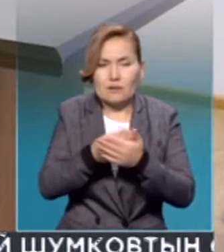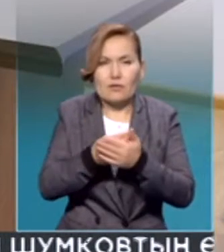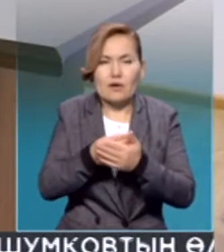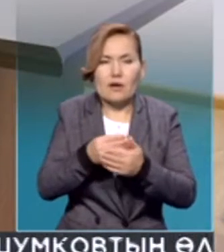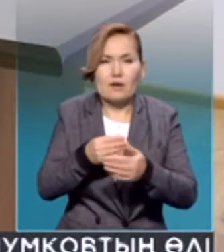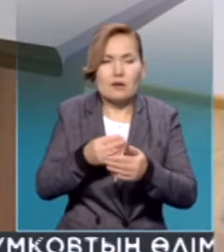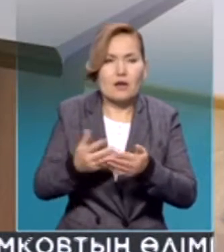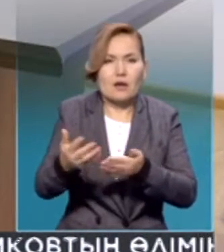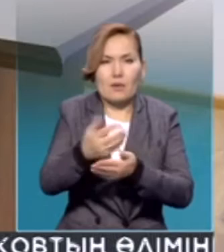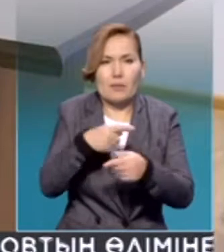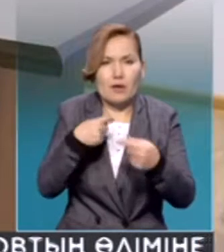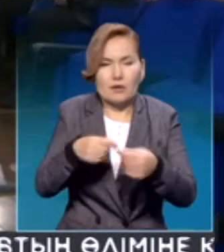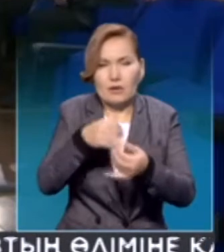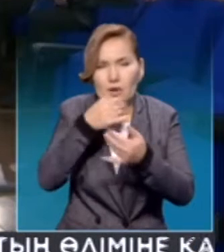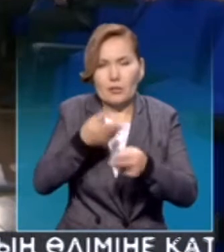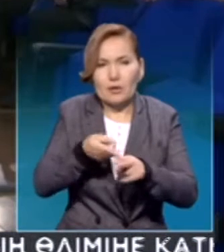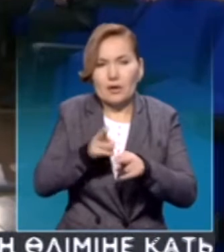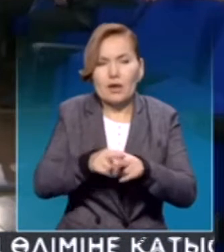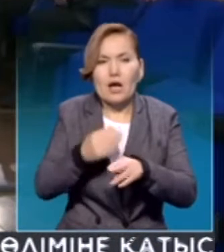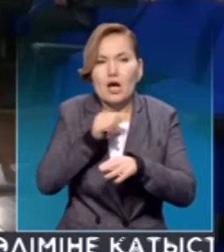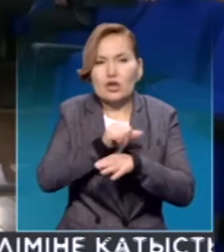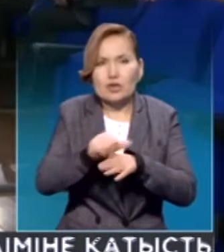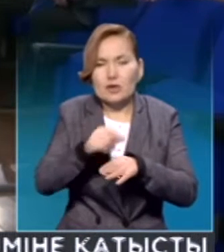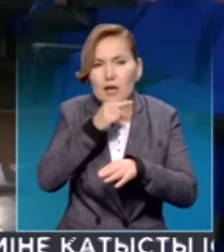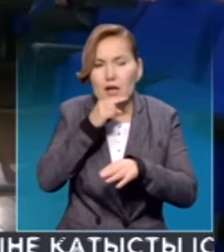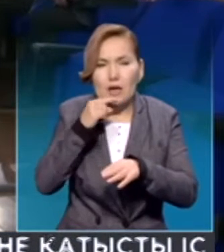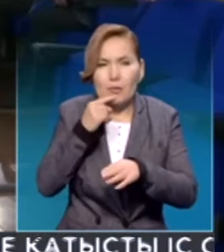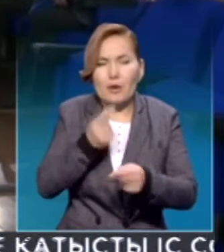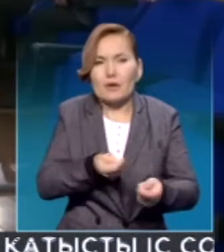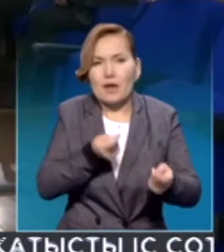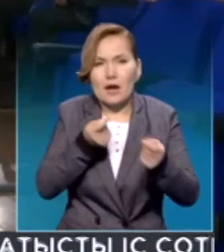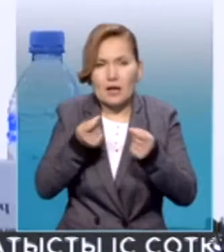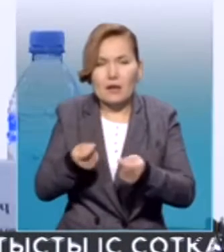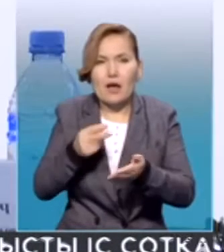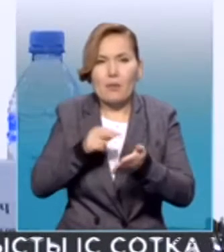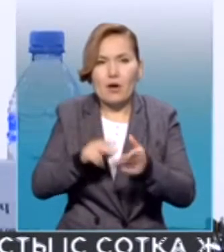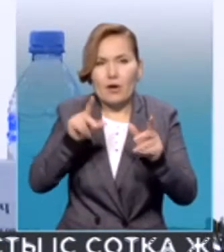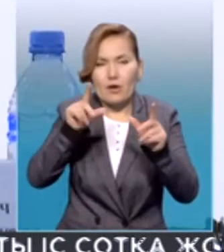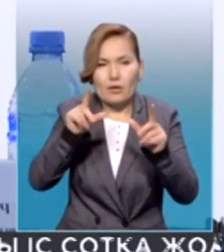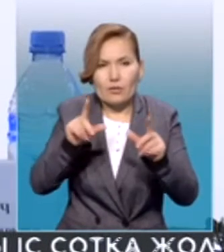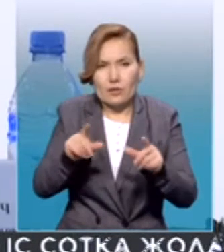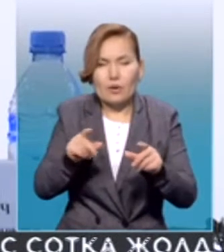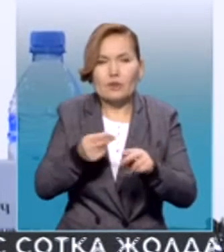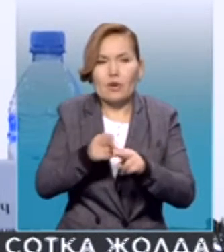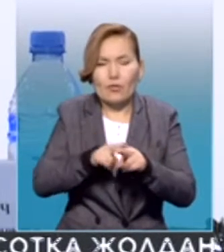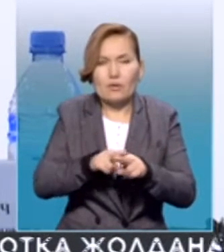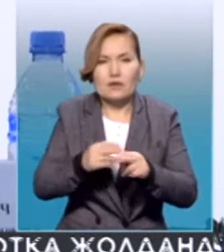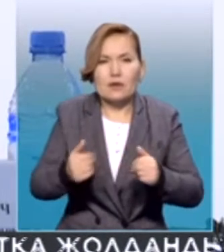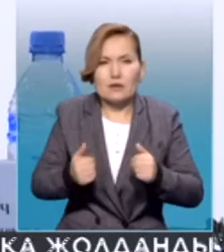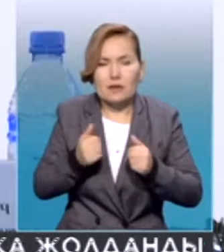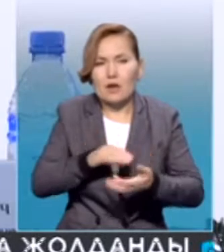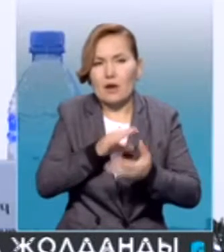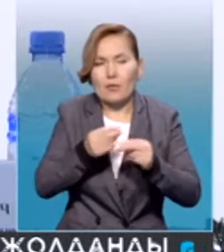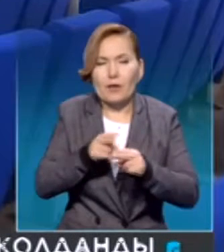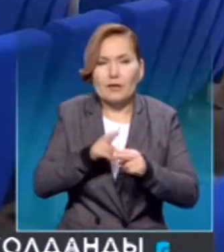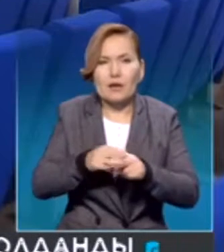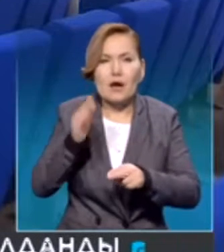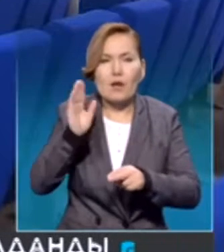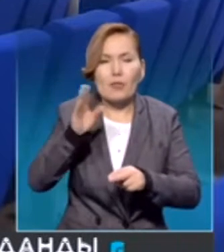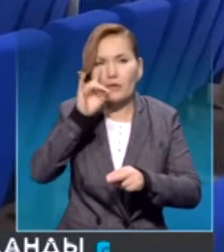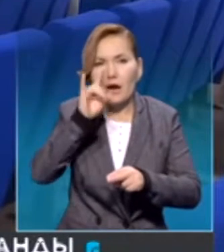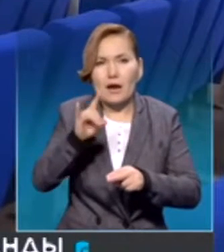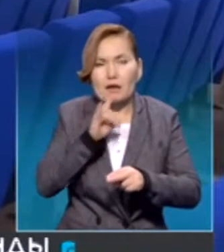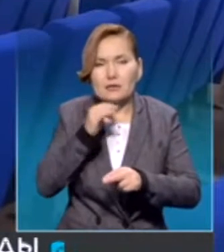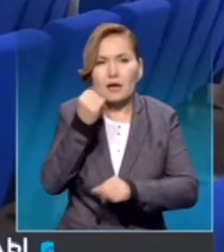хабардар. Ведомство басшылығы шетелден келген өнімнің бағасын реттейміз дейді, бірақ нақты қашан екендігі белгісіз. Отандық өндірушілердің тауарын тиімді